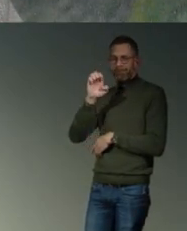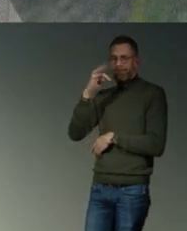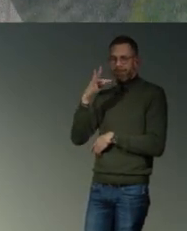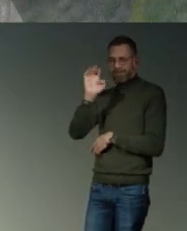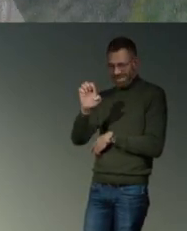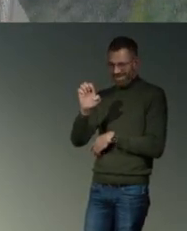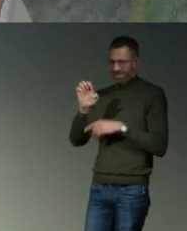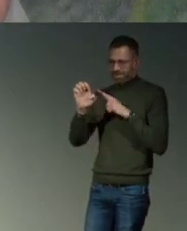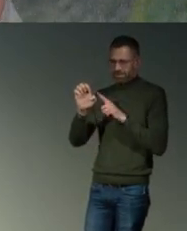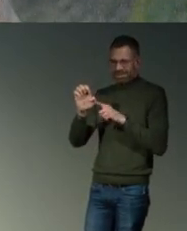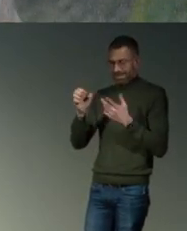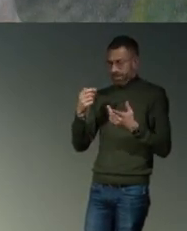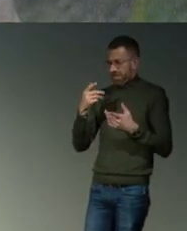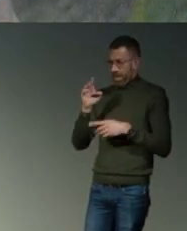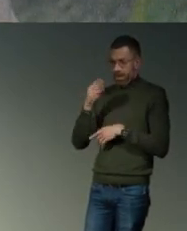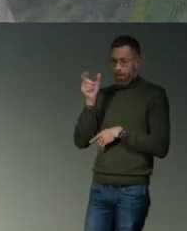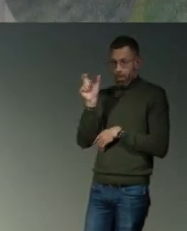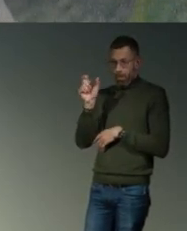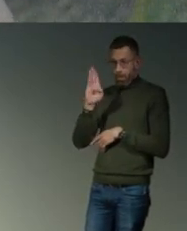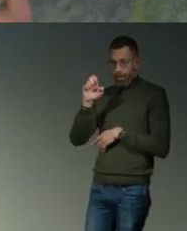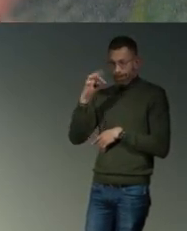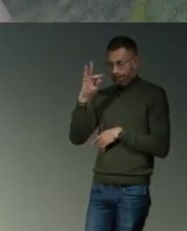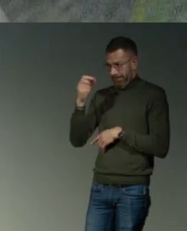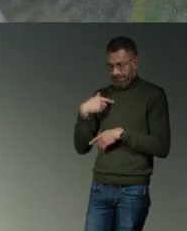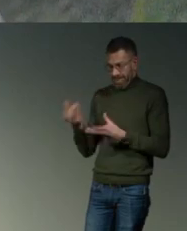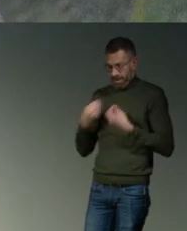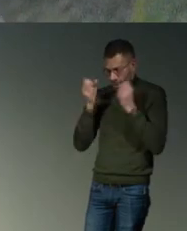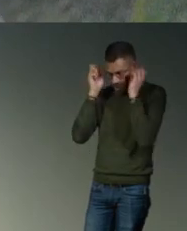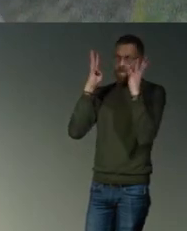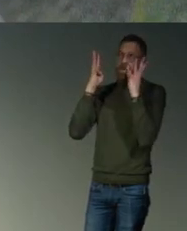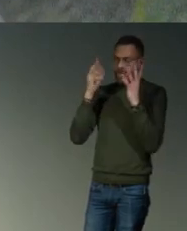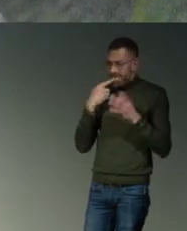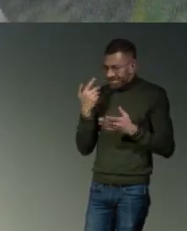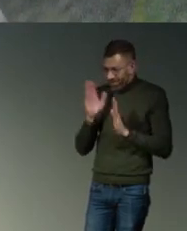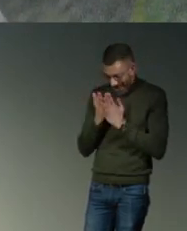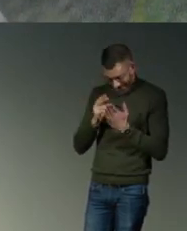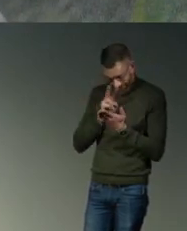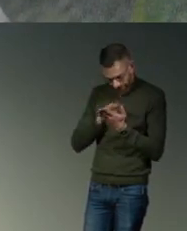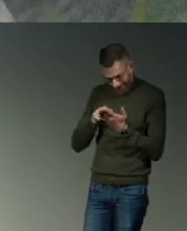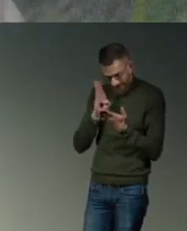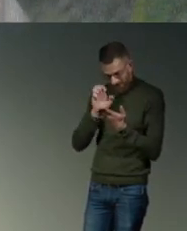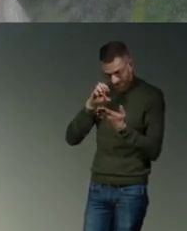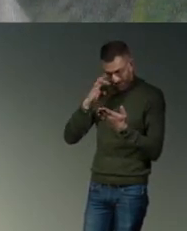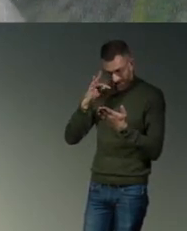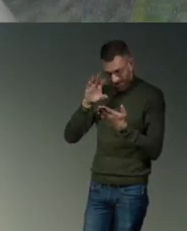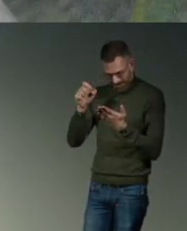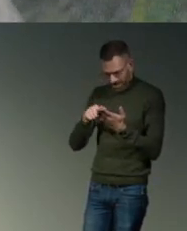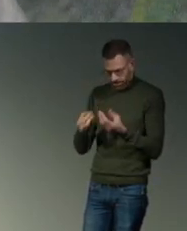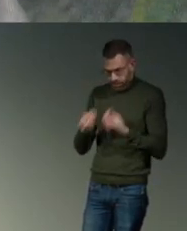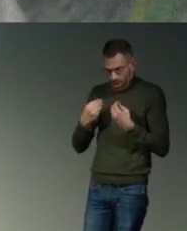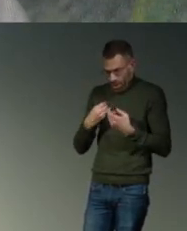bête qui me rend hystérique. Vraiment, ça me donne. À chaque fois que je lis le mot bête dans un livre, j'ai des décharges électriques. Vraiment, c'est